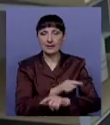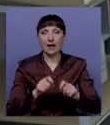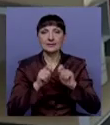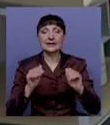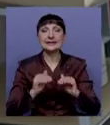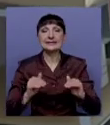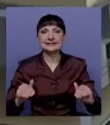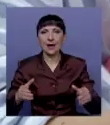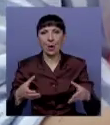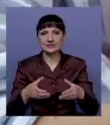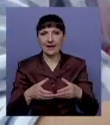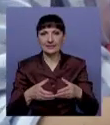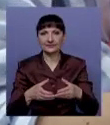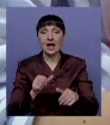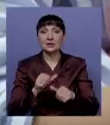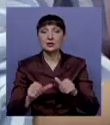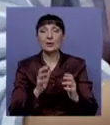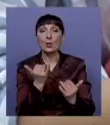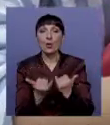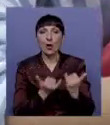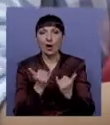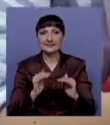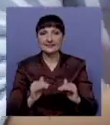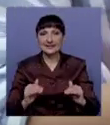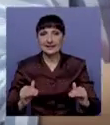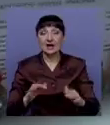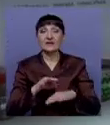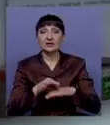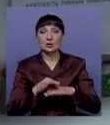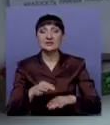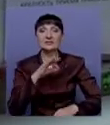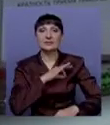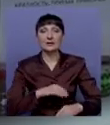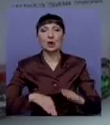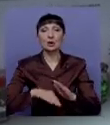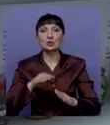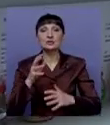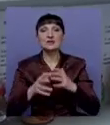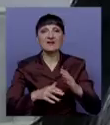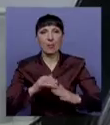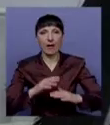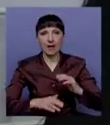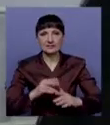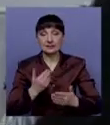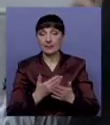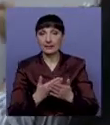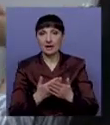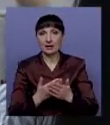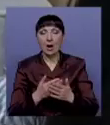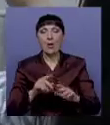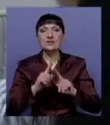открыли детское отделение. Особый уход за маленькими пациентами в нем ведется с применением лучших мировых практик. Например, так